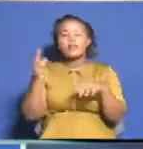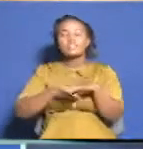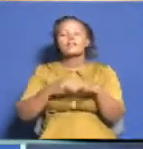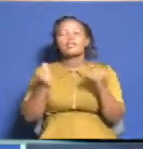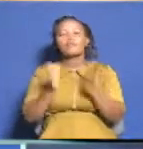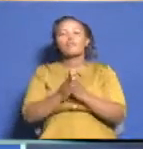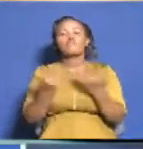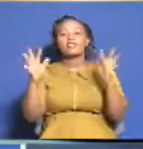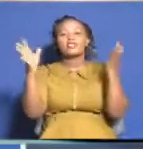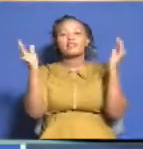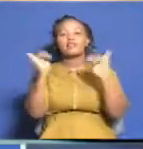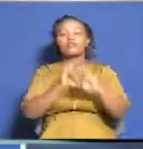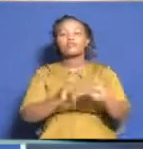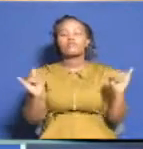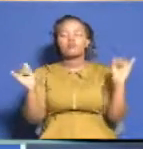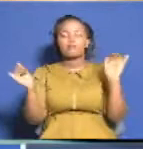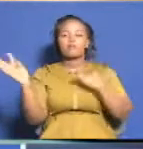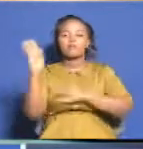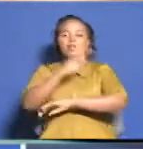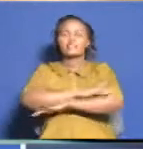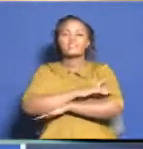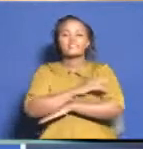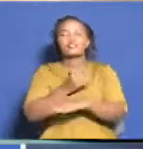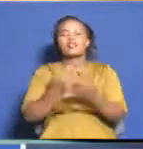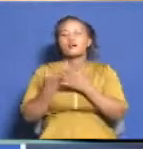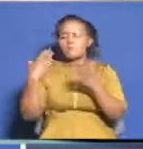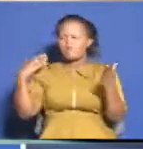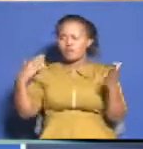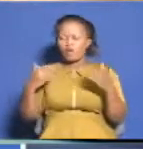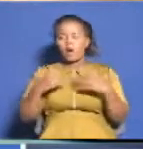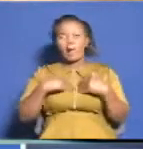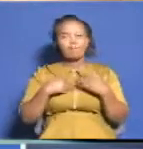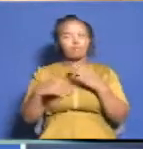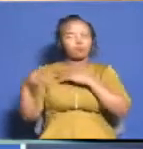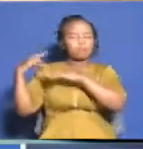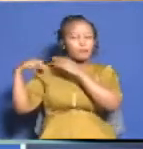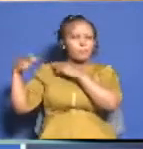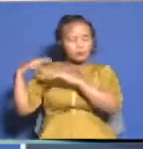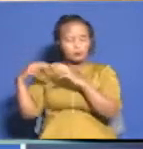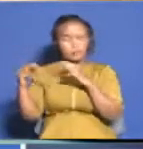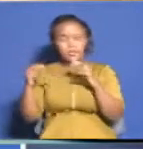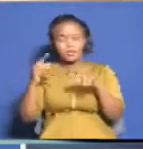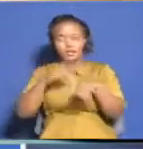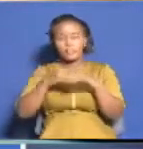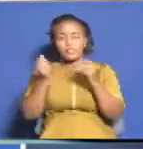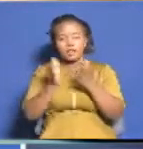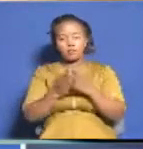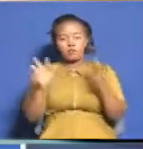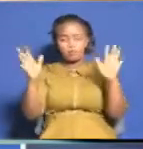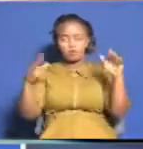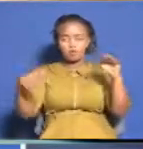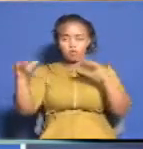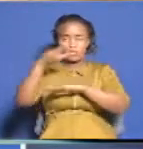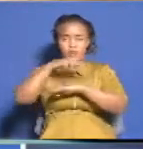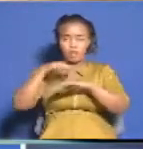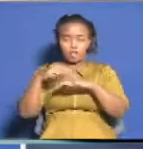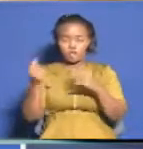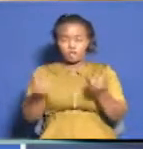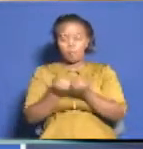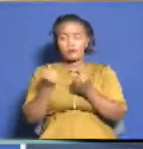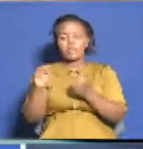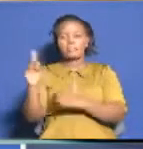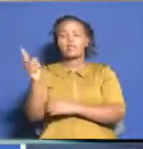Madaraka leo ikilinganishwa na mbwembwe zilizoshuhudiwa katika siku za awali wakati wa sherehe za kitaifa zilipoandaliwa